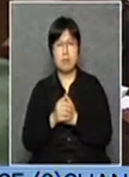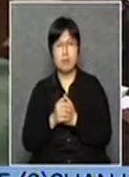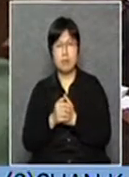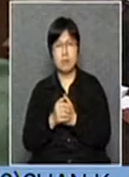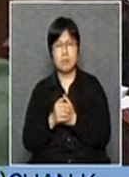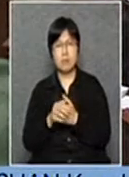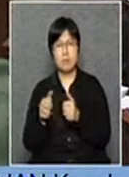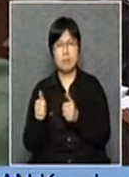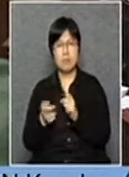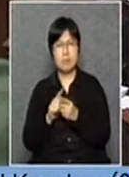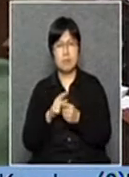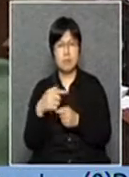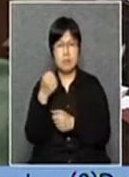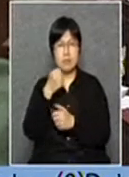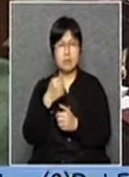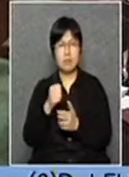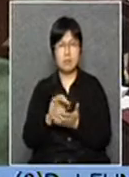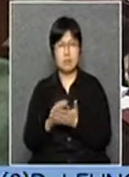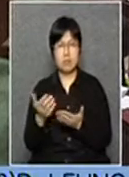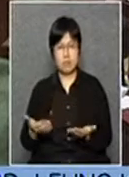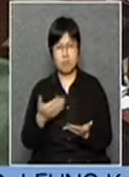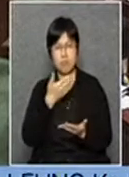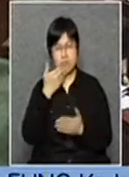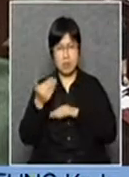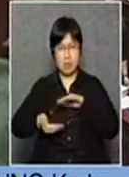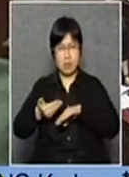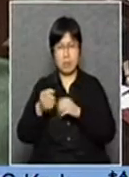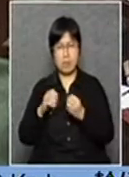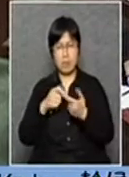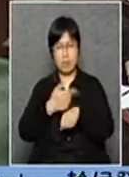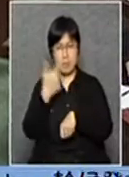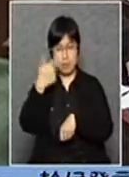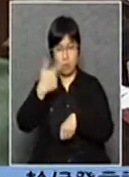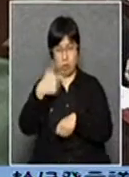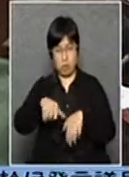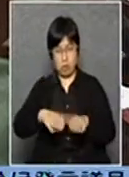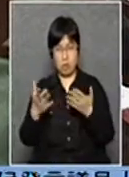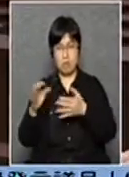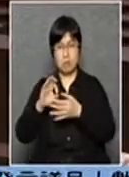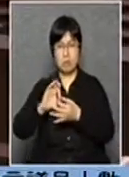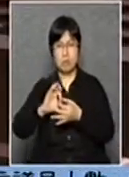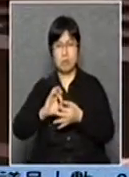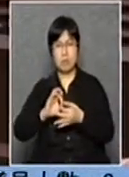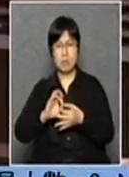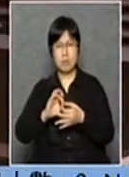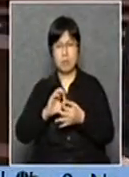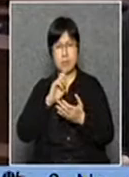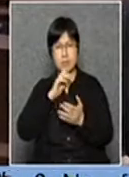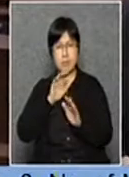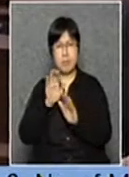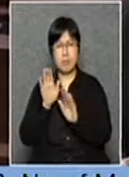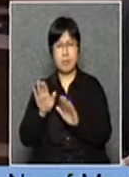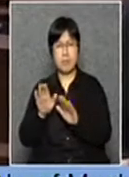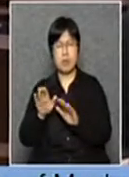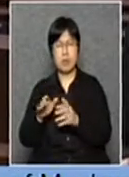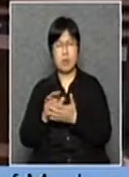多謝代理主席。代理主席，今朝我哋復會前咧，八點半開始咧，就有關我哋一個震災基金嘅一